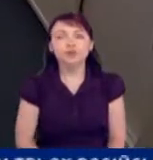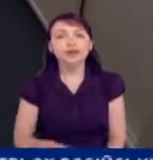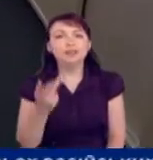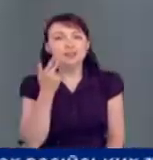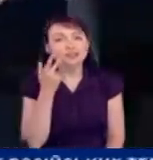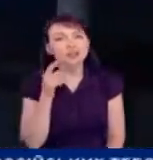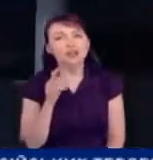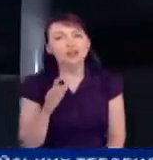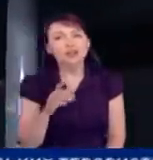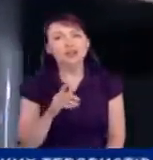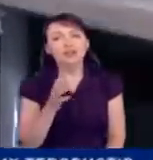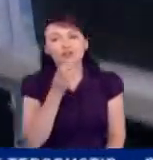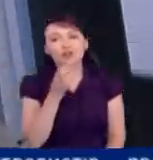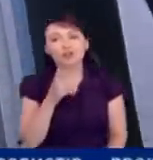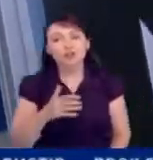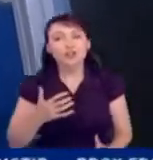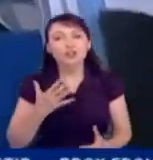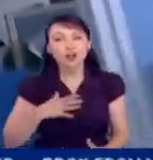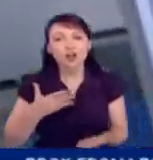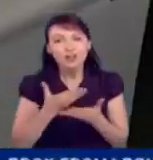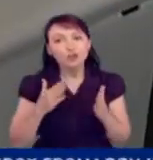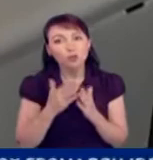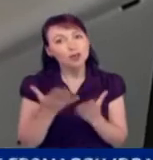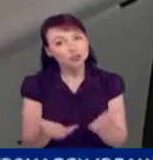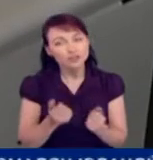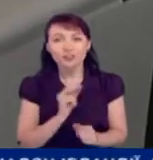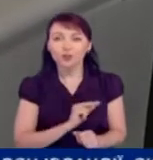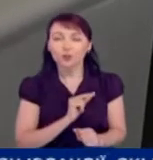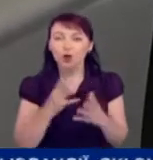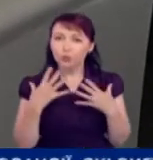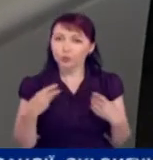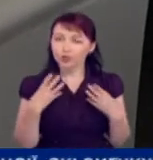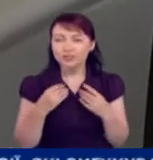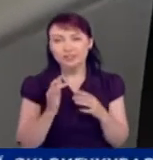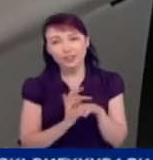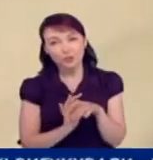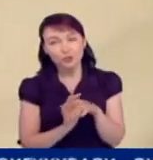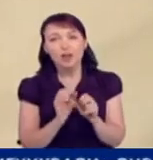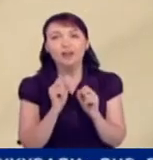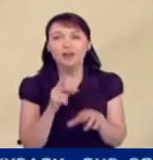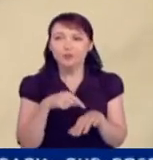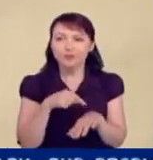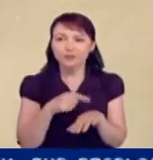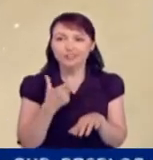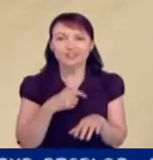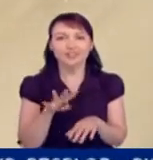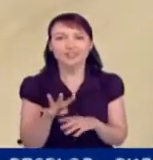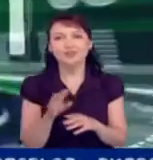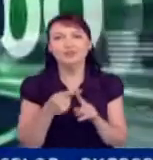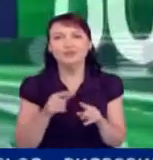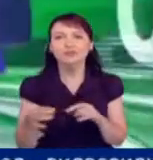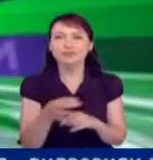Зазвичай вони чекають нас вдома, та що буде, коли їх взяти на роботу? Пухнасті і не дуже, як почуваються чотирилапі в